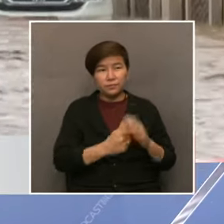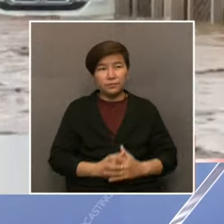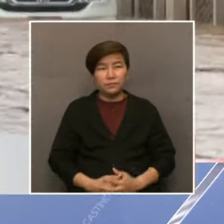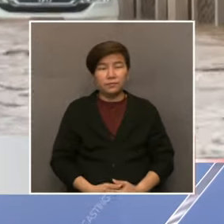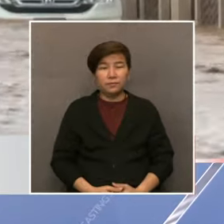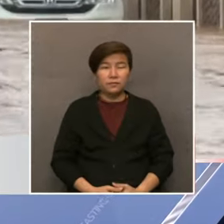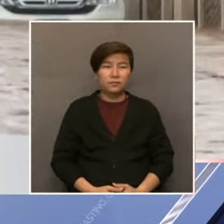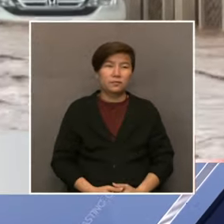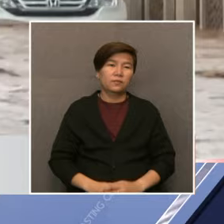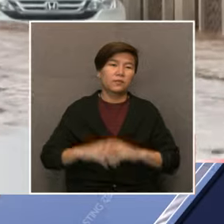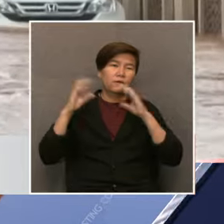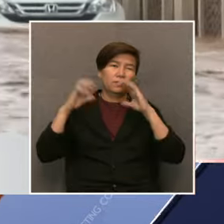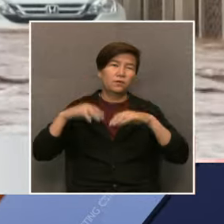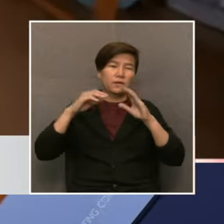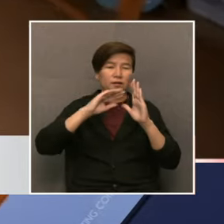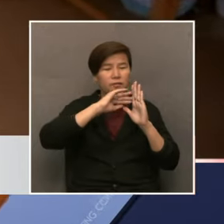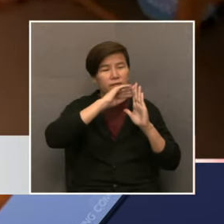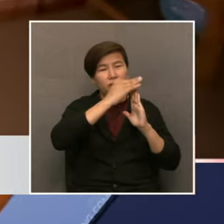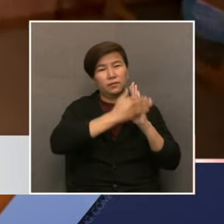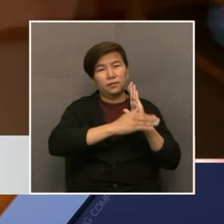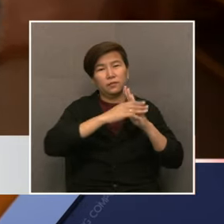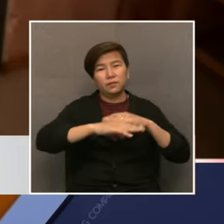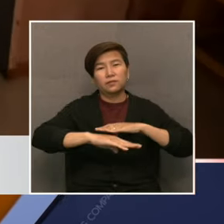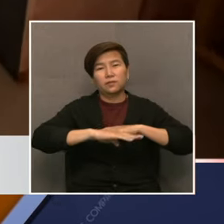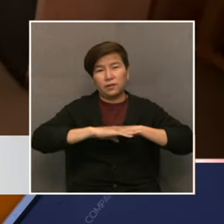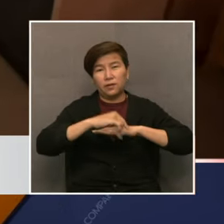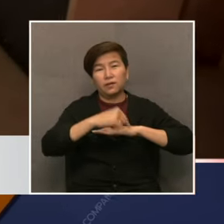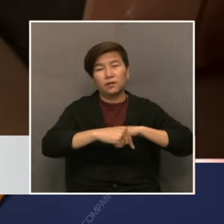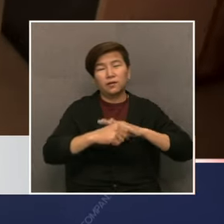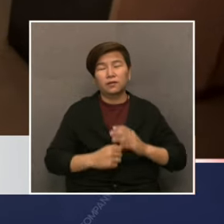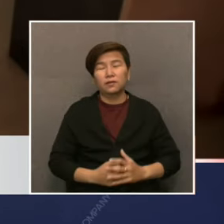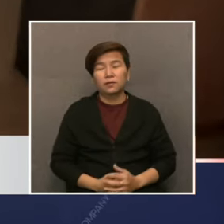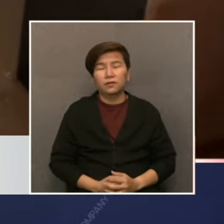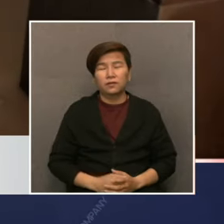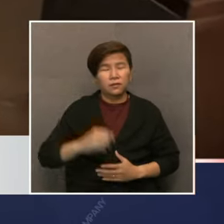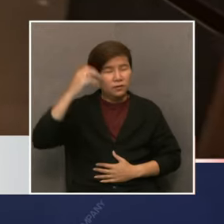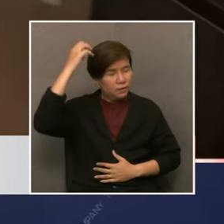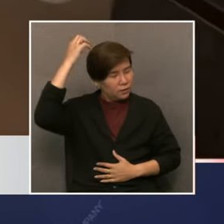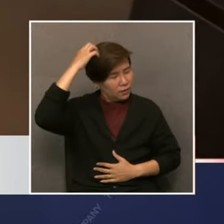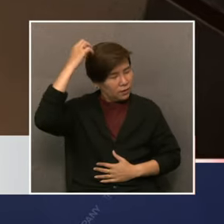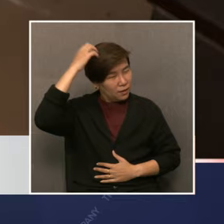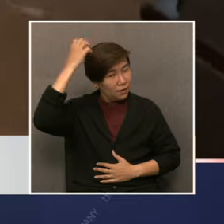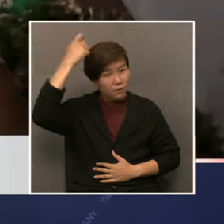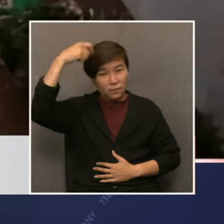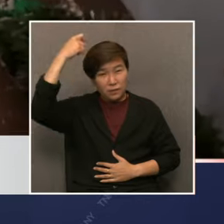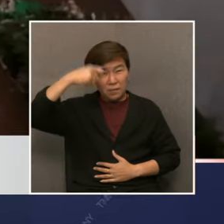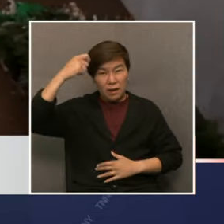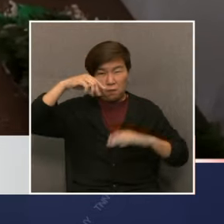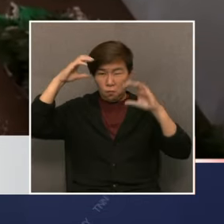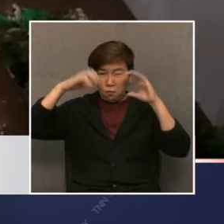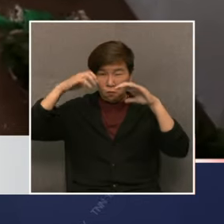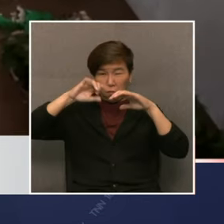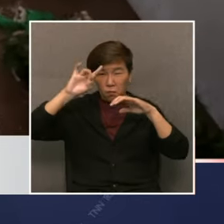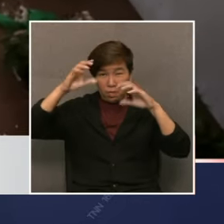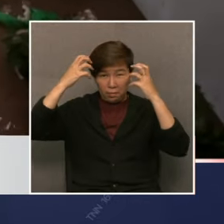ที่จะมีหนักอยู่ก็คือตามแนวขอบชายแดนนะครับแต่ว่าพื้นที่ในบริเวณทางสปป.ลาวแล้วก็ทางเมียนมาหนักกว่าเรามากก